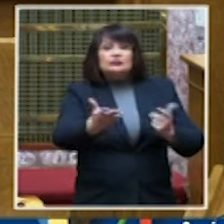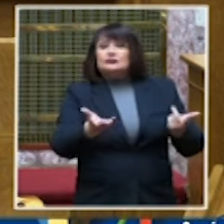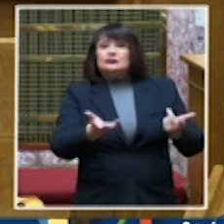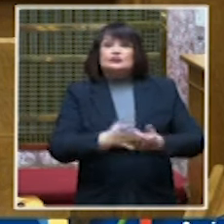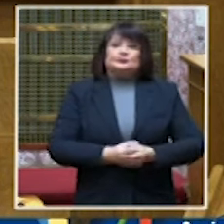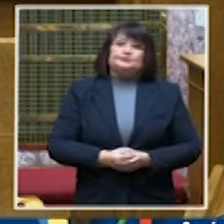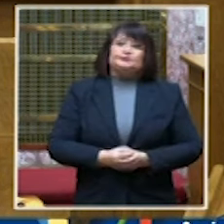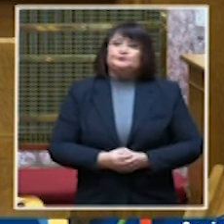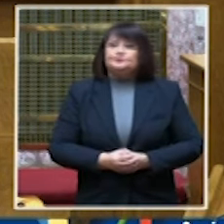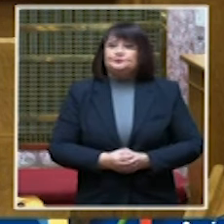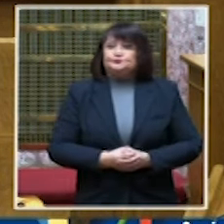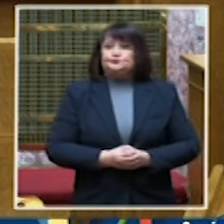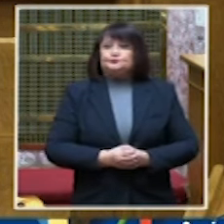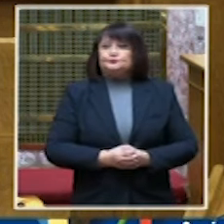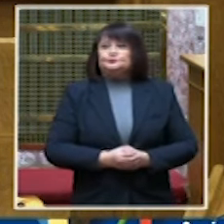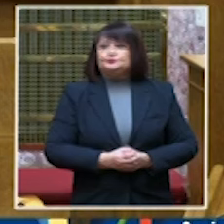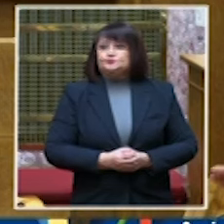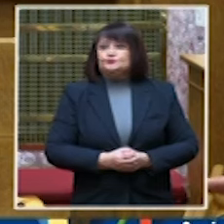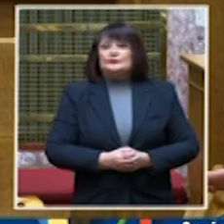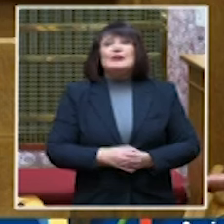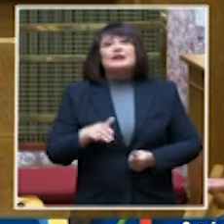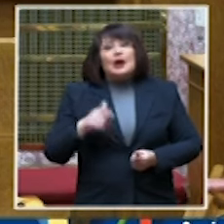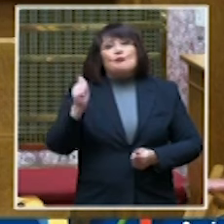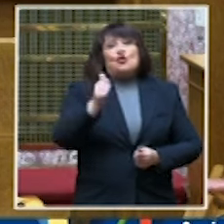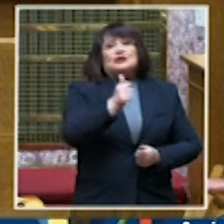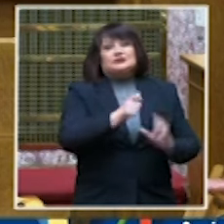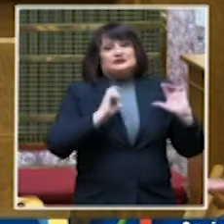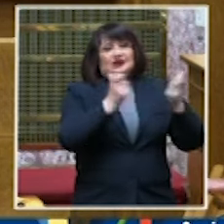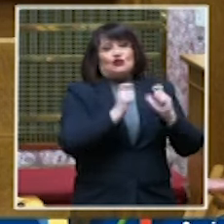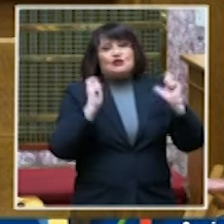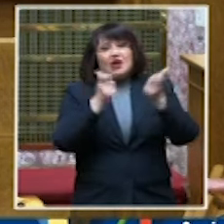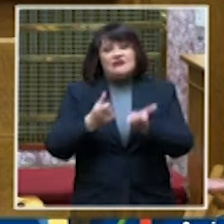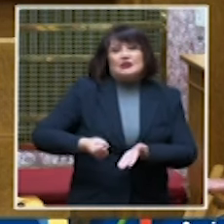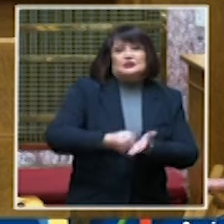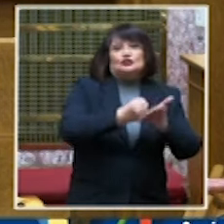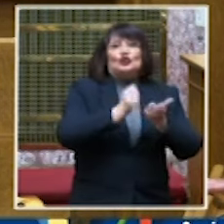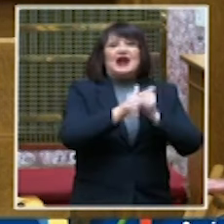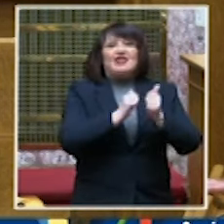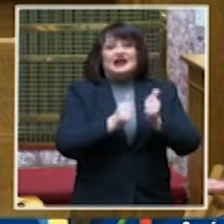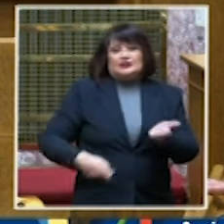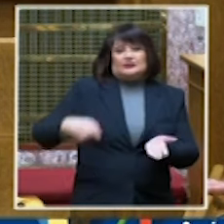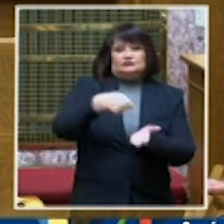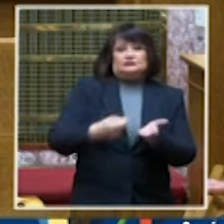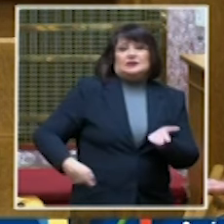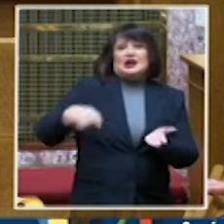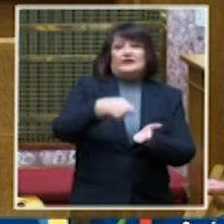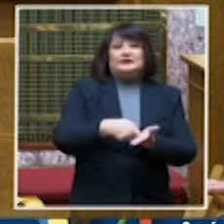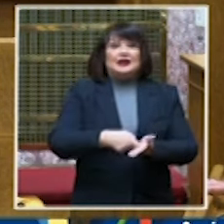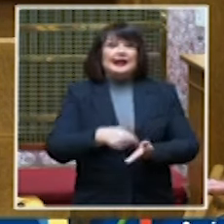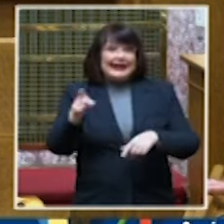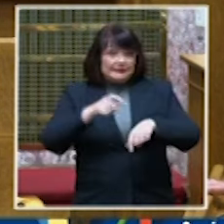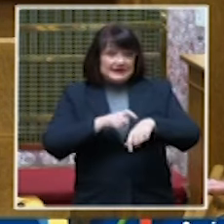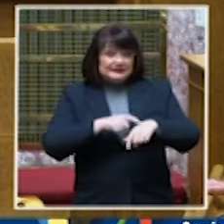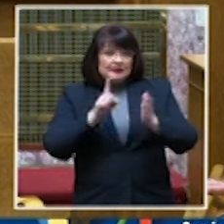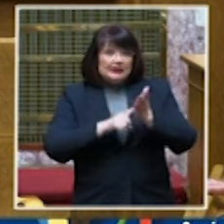που μεταφέρεται σαν βάρος στη λαϊκή οικογένεια. Έτσι είναι. Πρέπει κάποτε να δούμε και την πραγματικότητα στα μάτια.